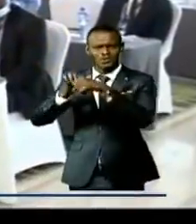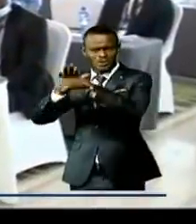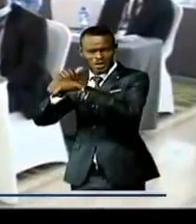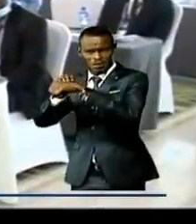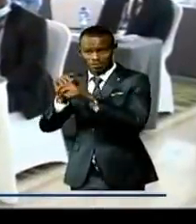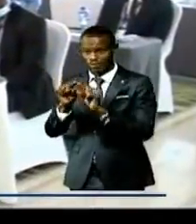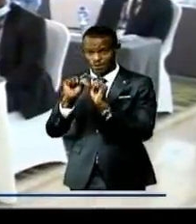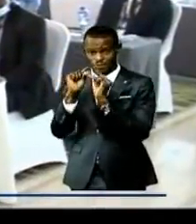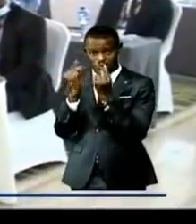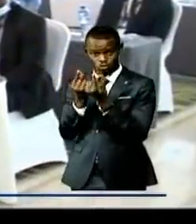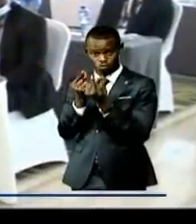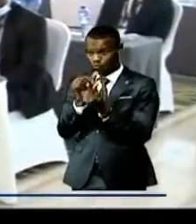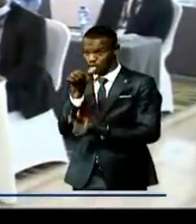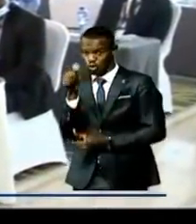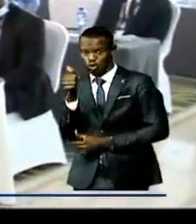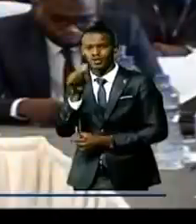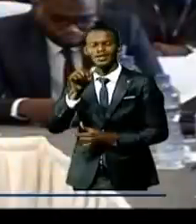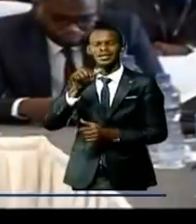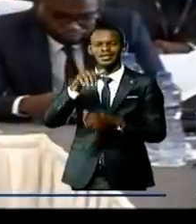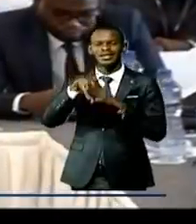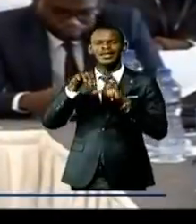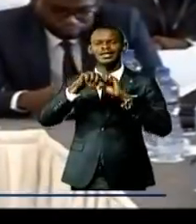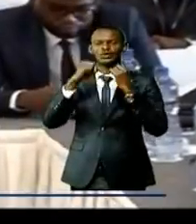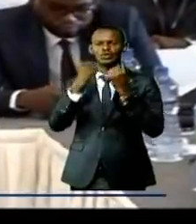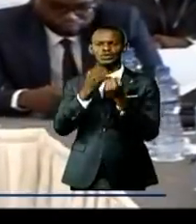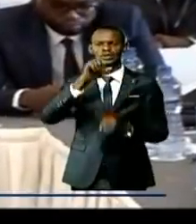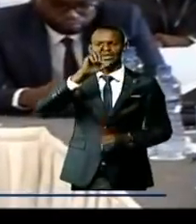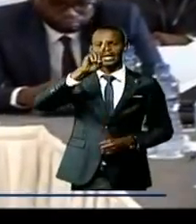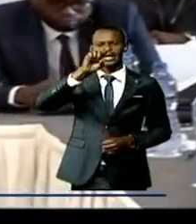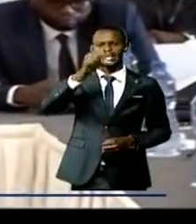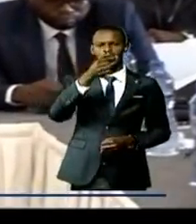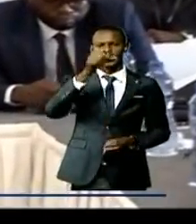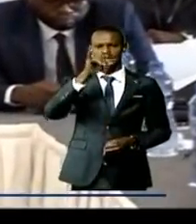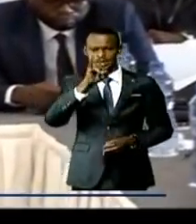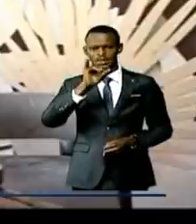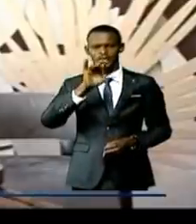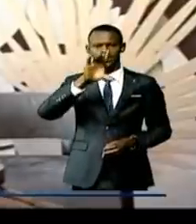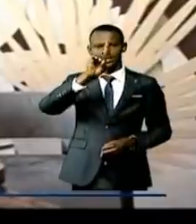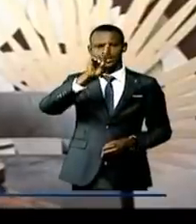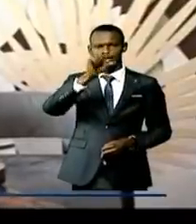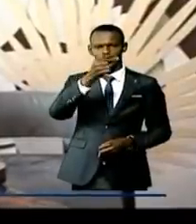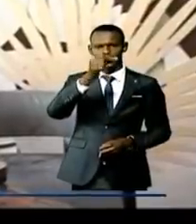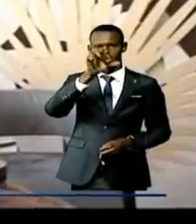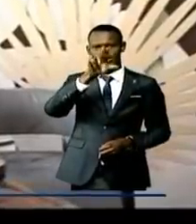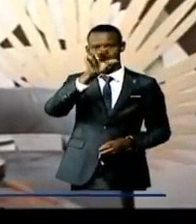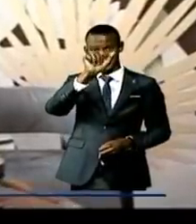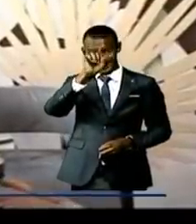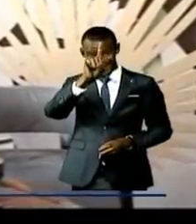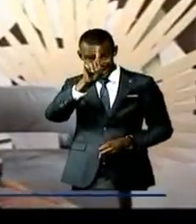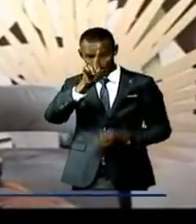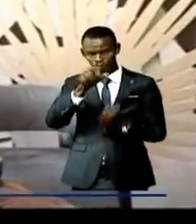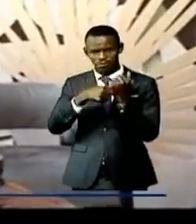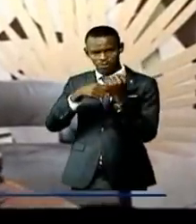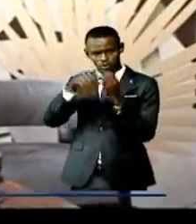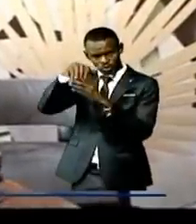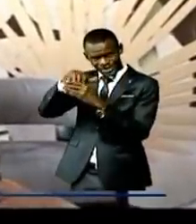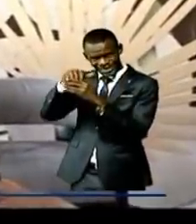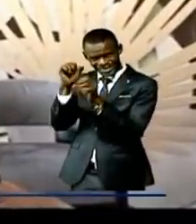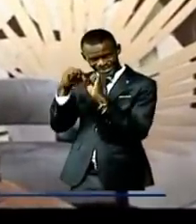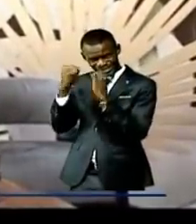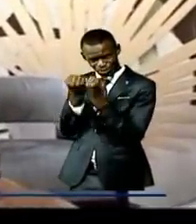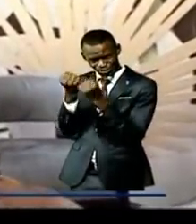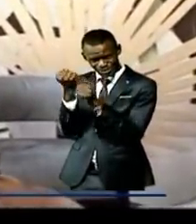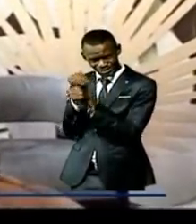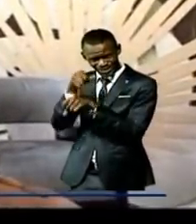GDA, parce que ces gens, ils ont été à l'origine de la conception de ces nouvelles dispositions de la loi fiscale. C'est ainsi qu'ils sont venus pour